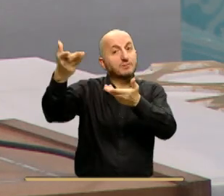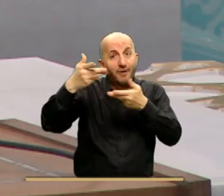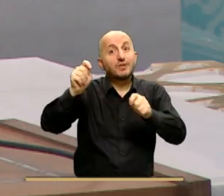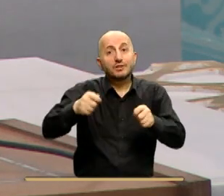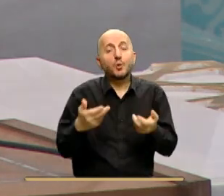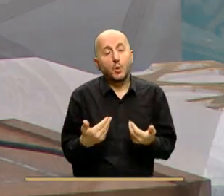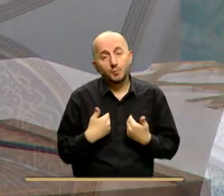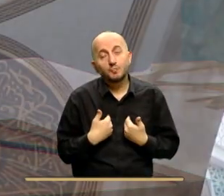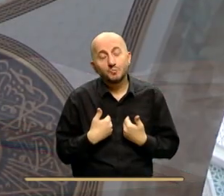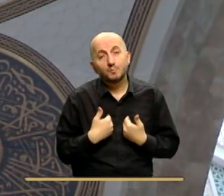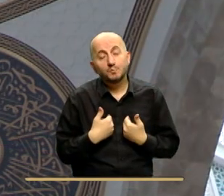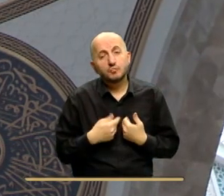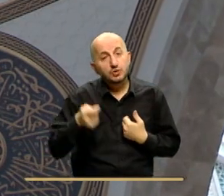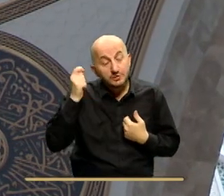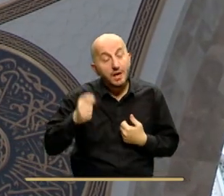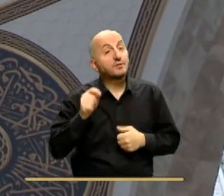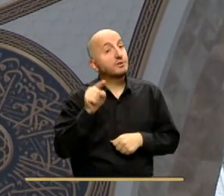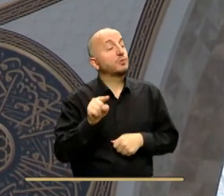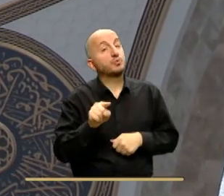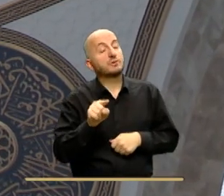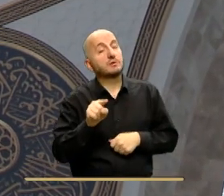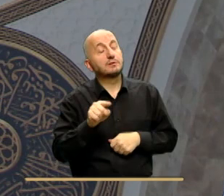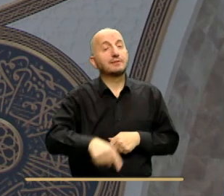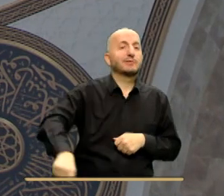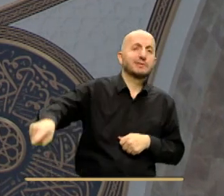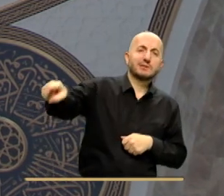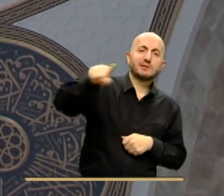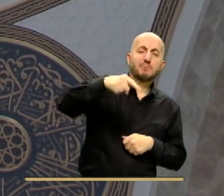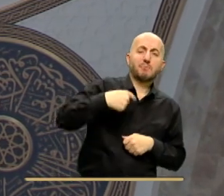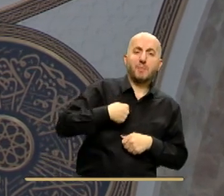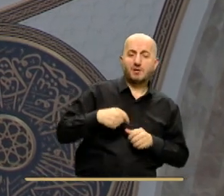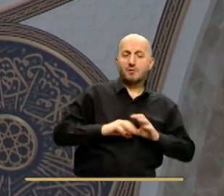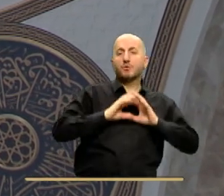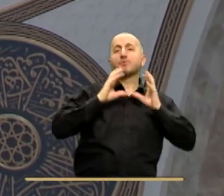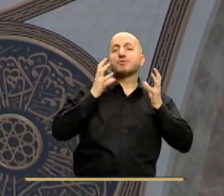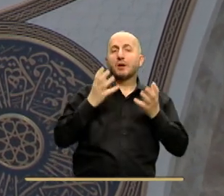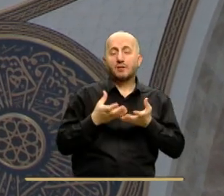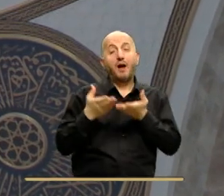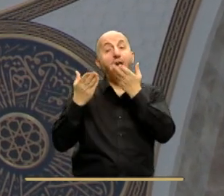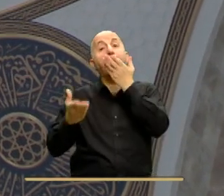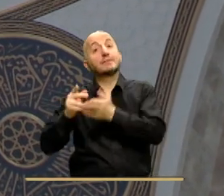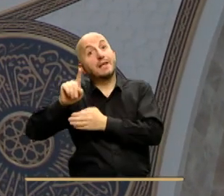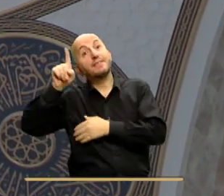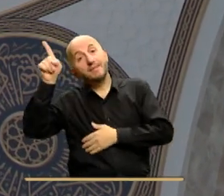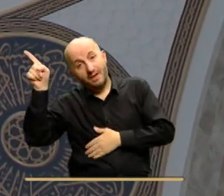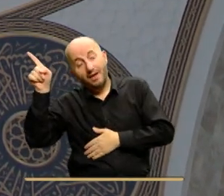davet ediyorum. Gerçek şu ki, siz beni bu dünyada da, öteki dünyada